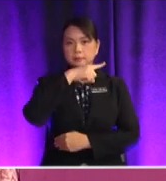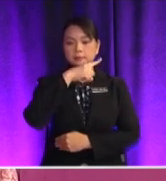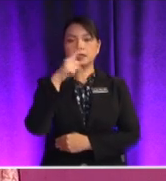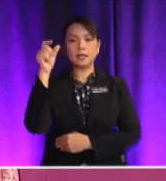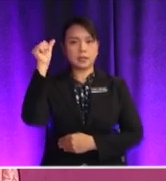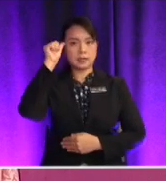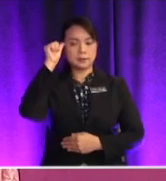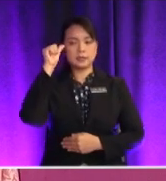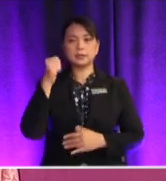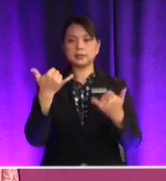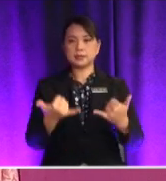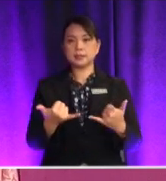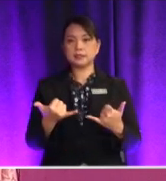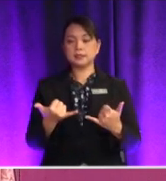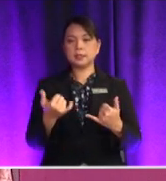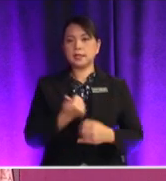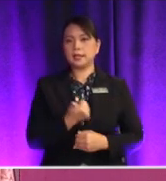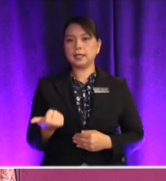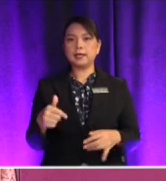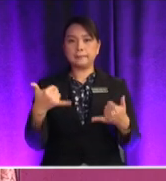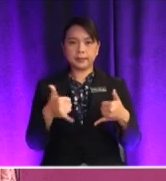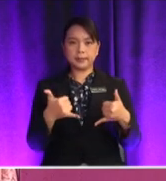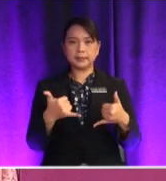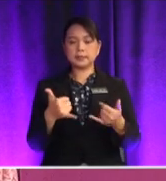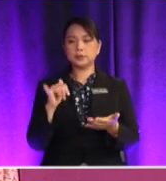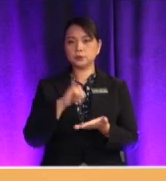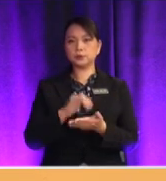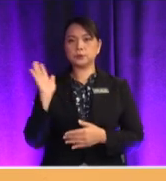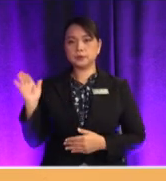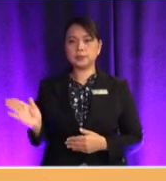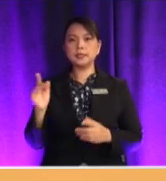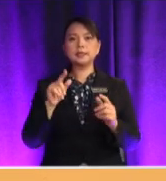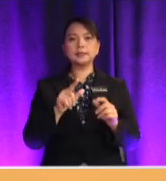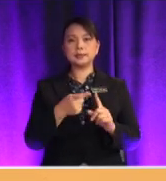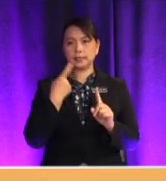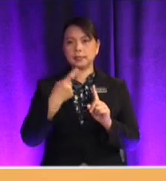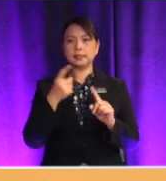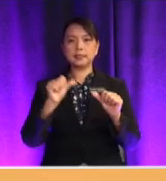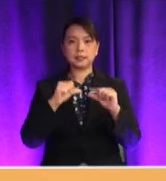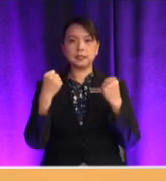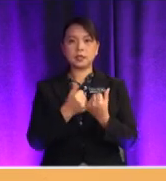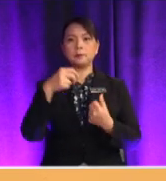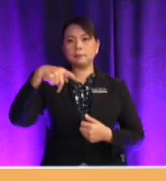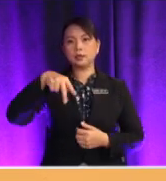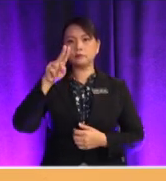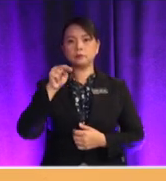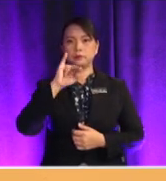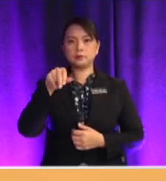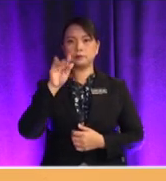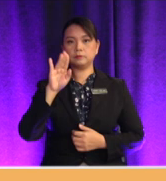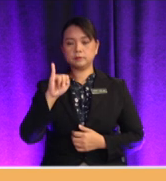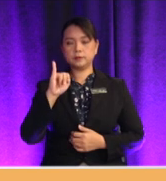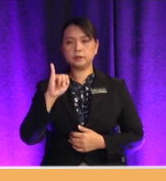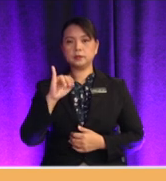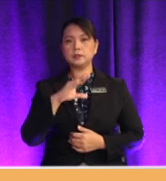sebagai tabla Akmal. Betul. Ya, yang Akmal mainkan tadi itu dari kaum Punjabi. Dan sebelah tu adalah sempetan dari